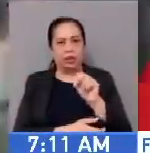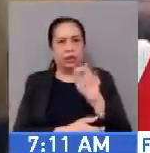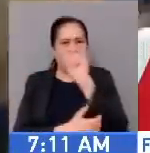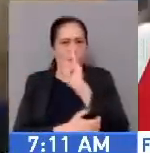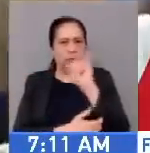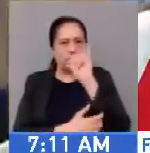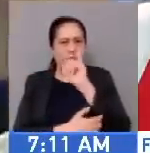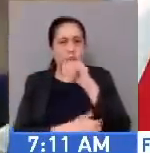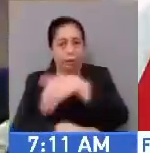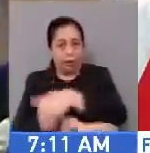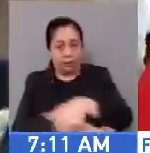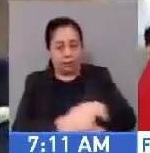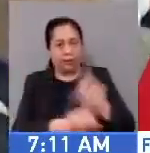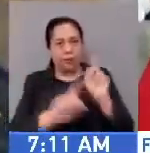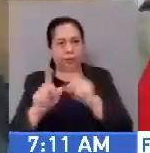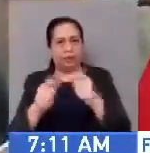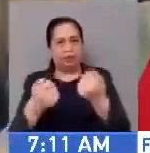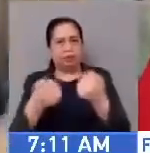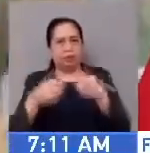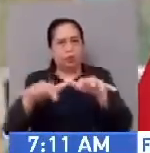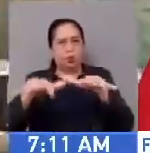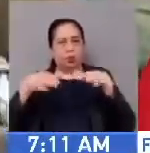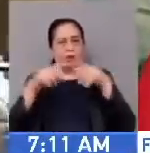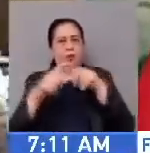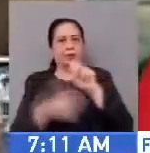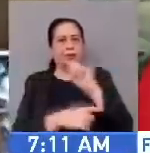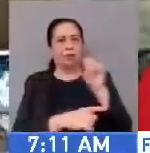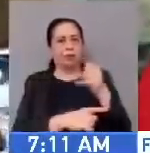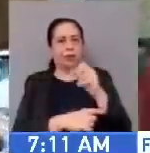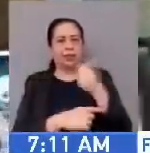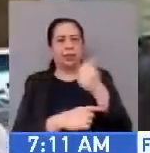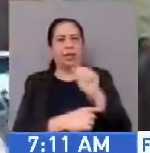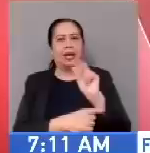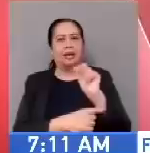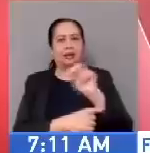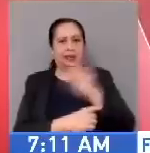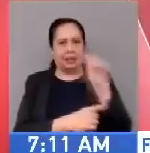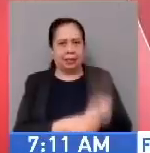nagsagawa sila ng grand rally sa San Jose Antique.